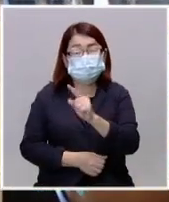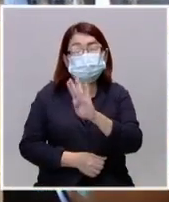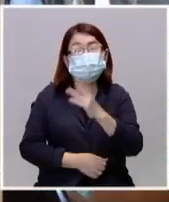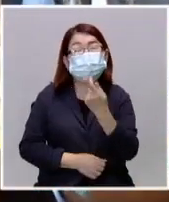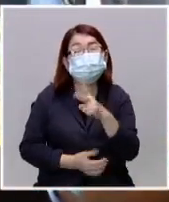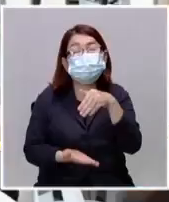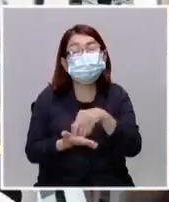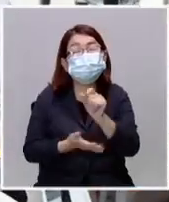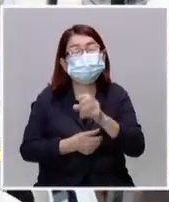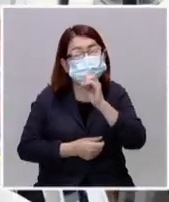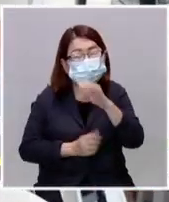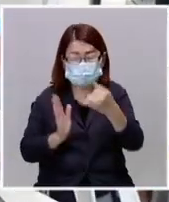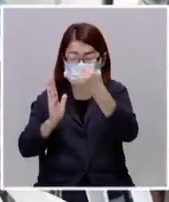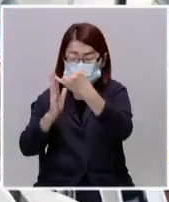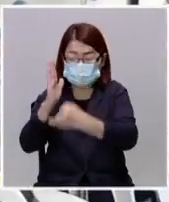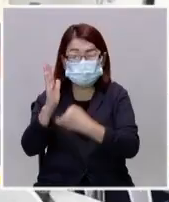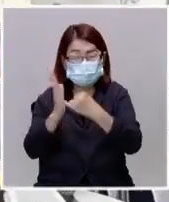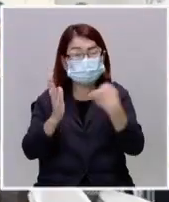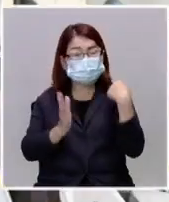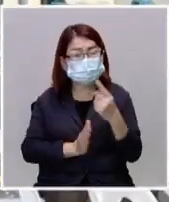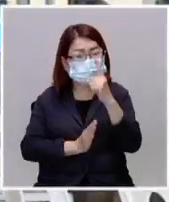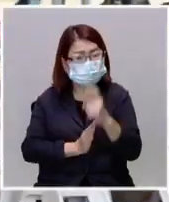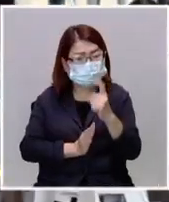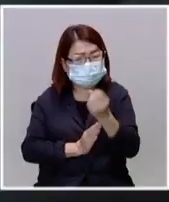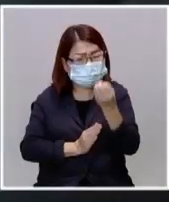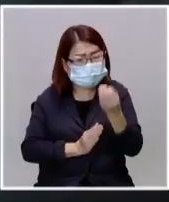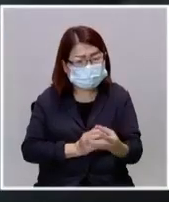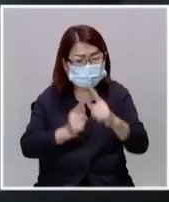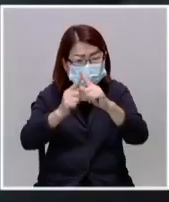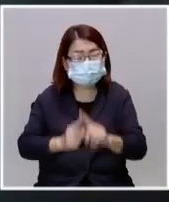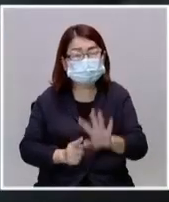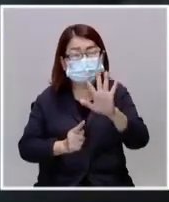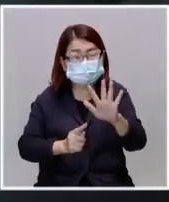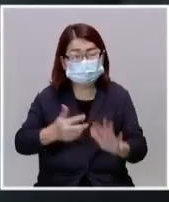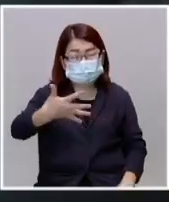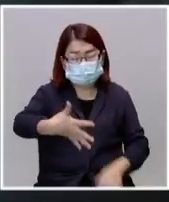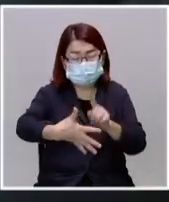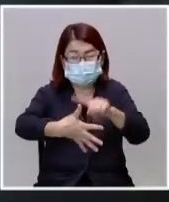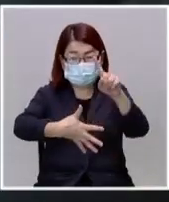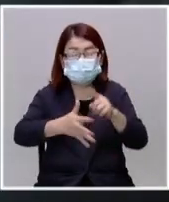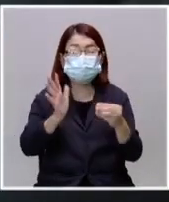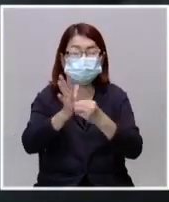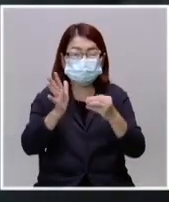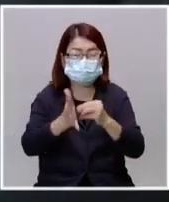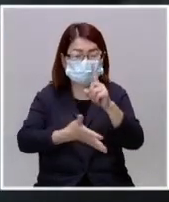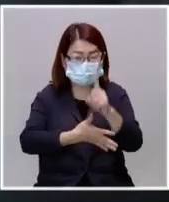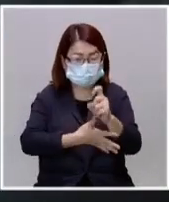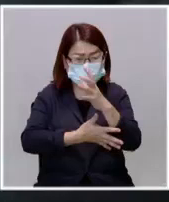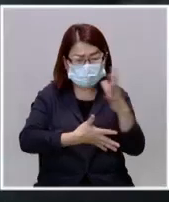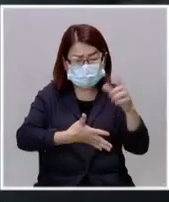ยจังหวัดที่พบรายงานผู้เสียชีวิตสูงสุด5อันดับแรกนะคะอันดับที่1เลยกรุงเทพมหานครค่ะ